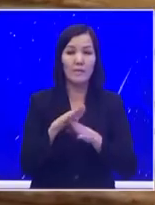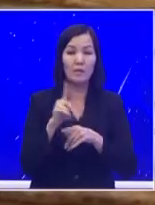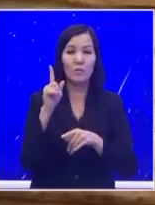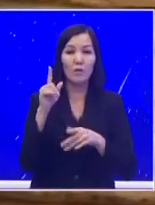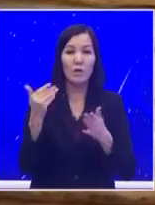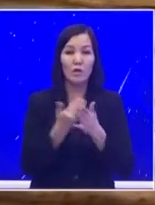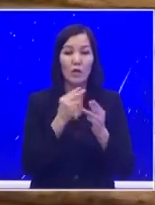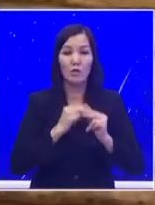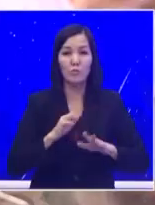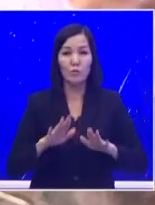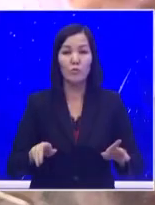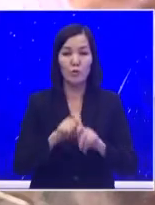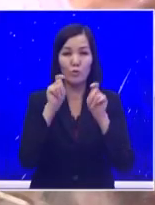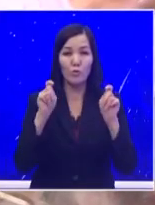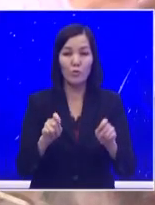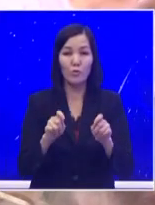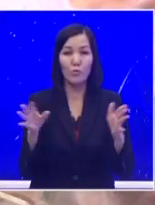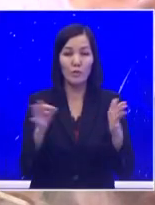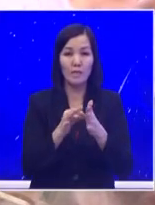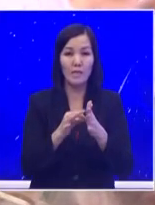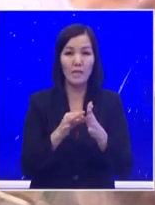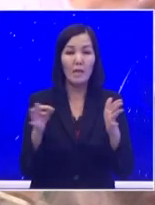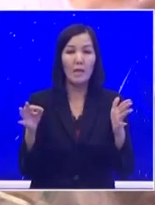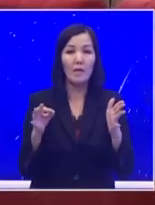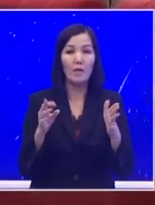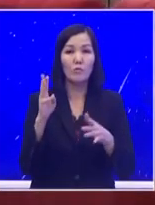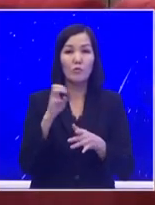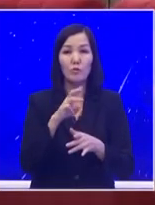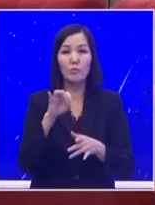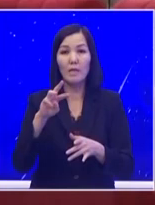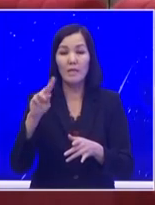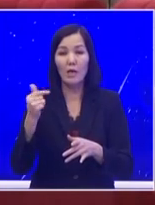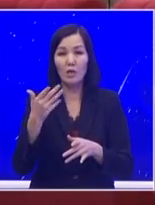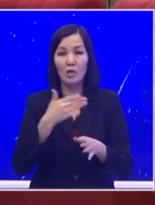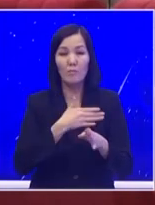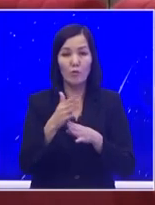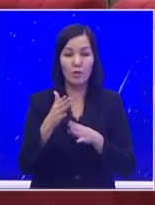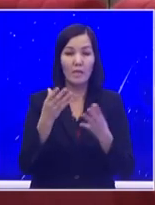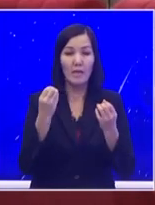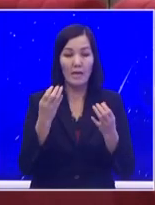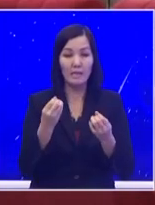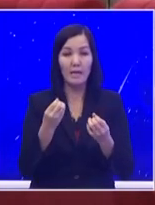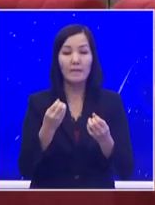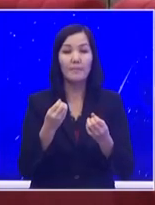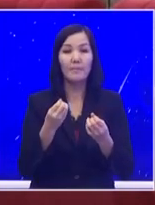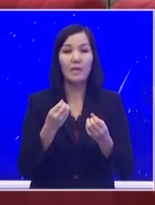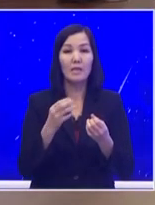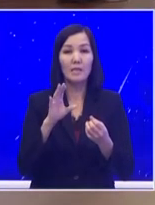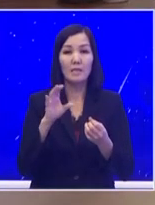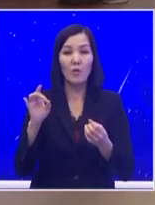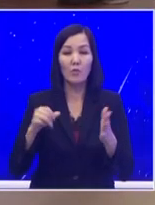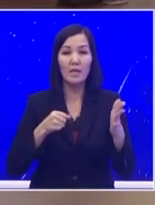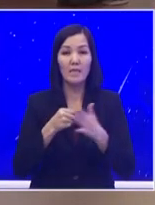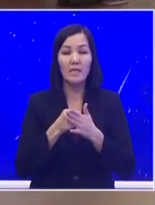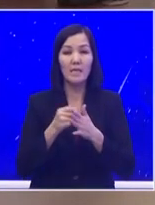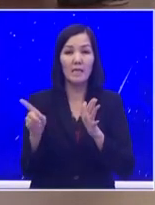орнын құру көзделген. Жалпы бұл мақсатқа 300 миллиард теңге бөлініпті. Тағы бір айта кетерлігі, елімізде сәуірдің аяғына дейін